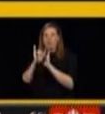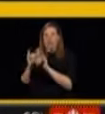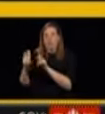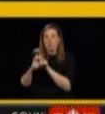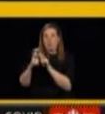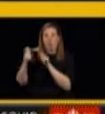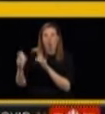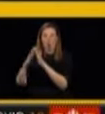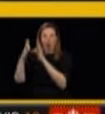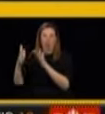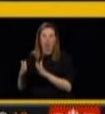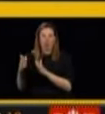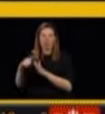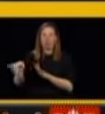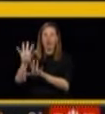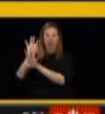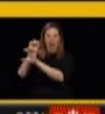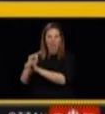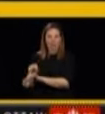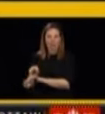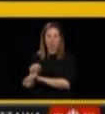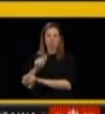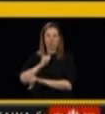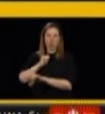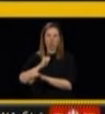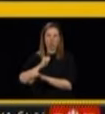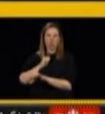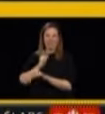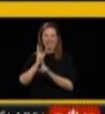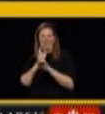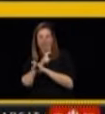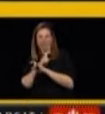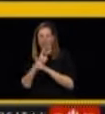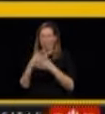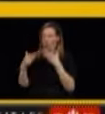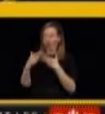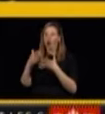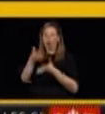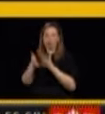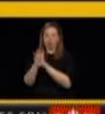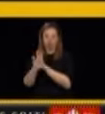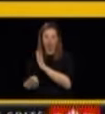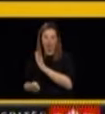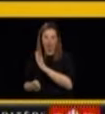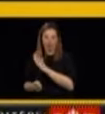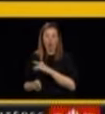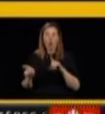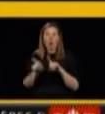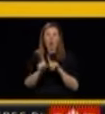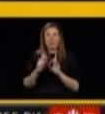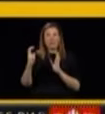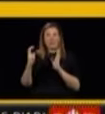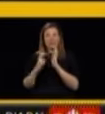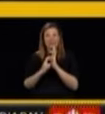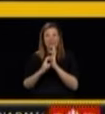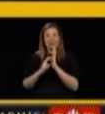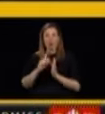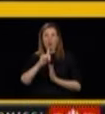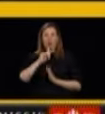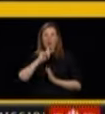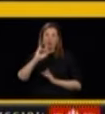travailler auprès des personnes qui sont en perte d'autonomie. On a parlé des médecins. On a parlé de Je contribue. Évidemment, on est allé